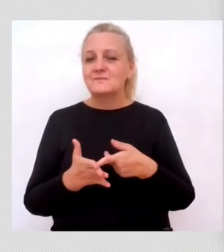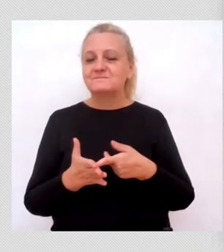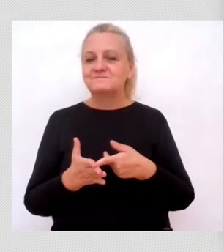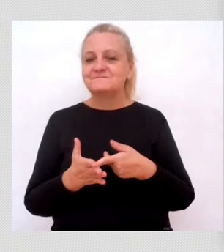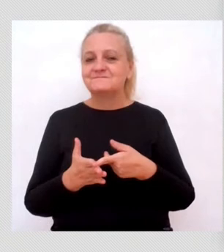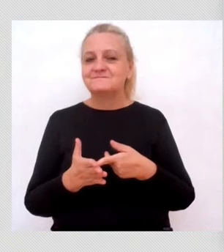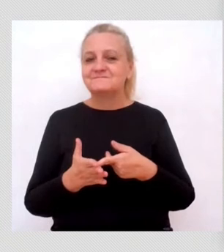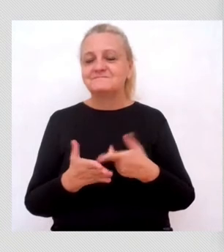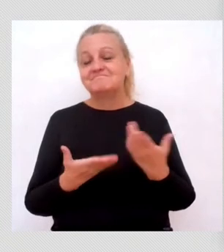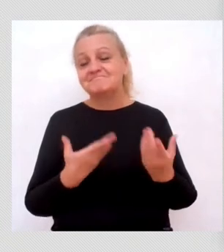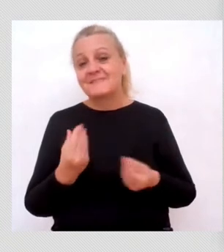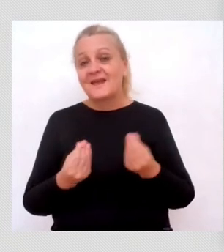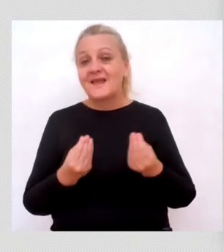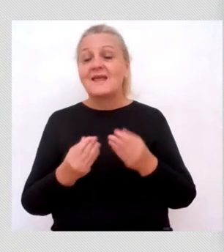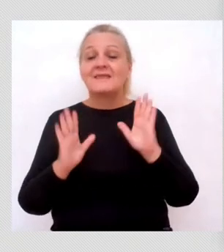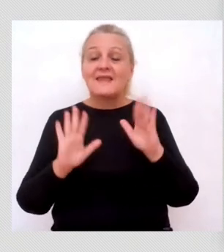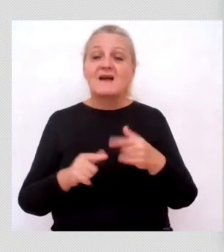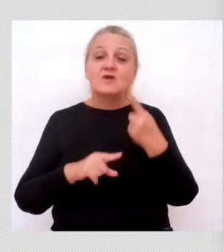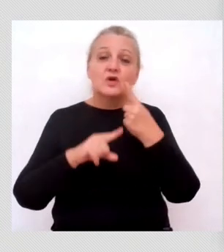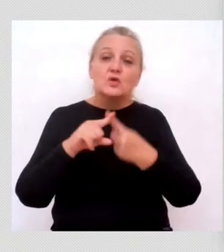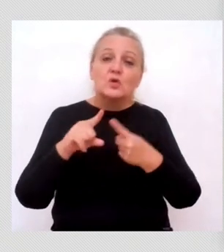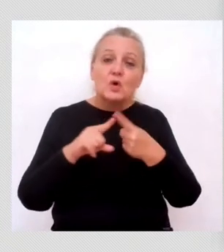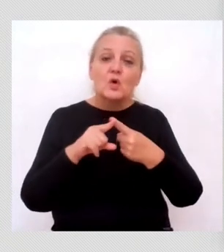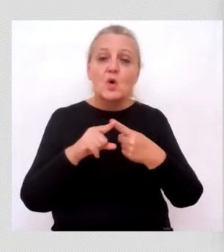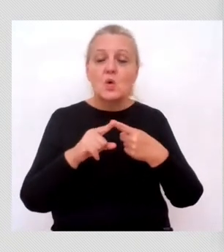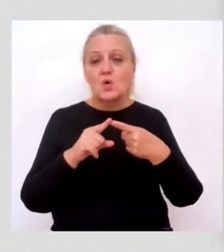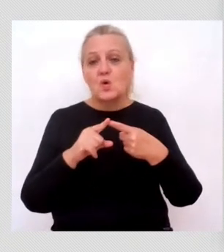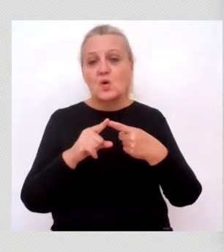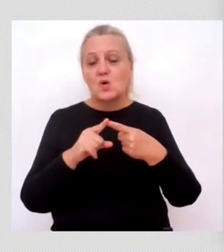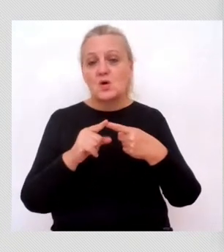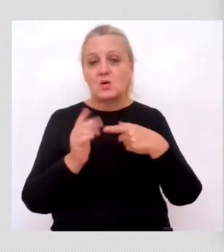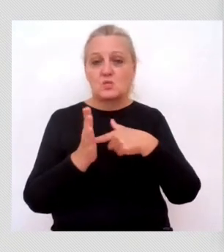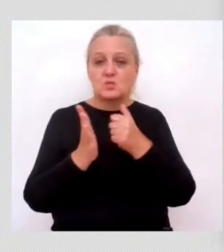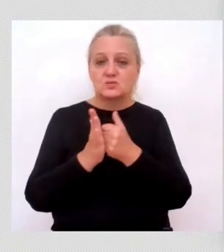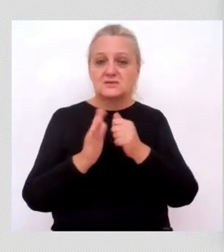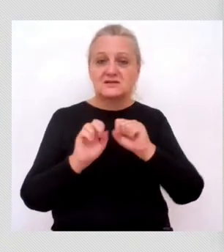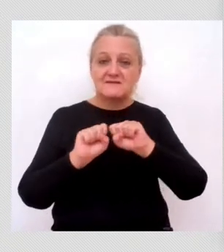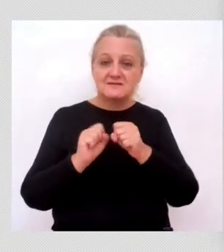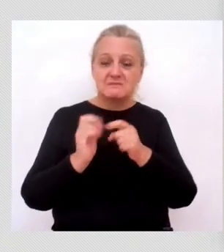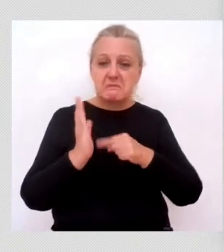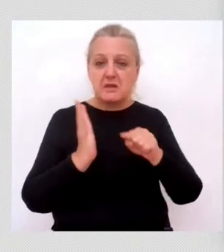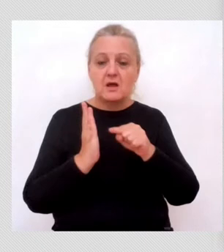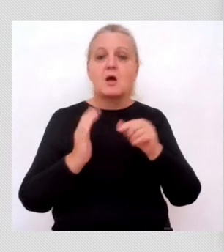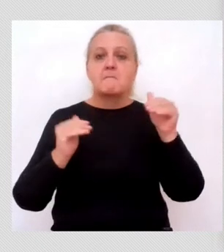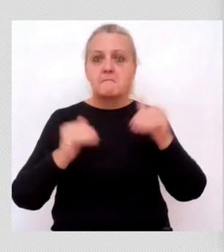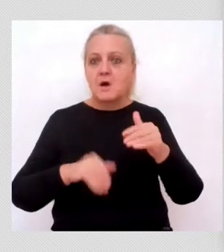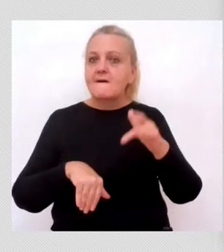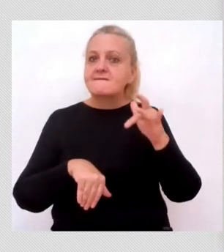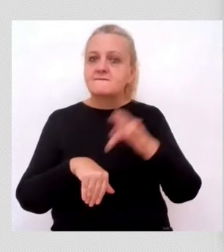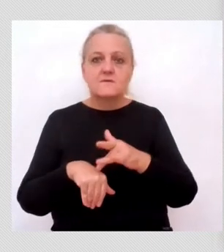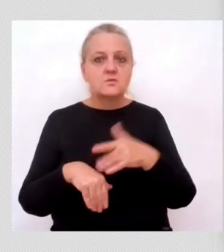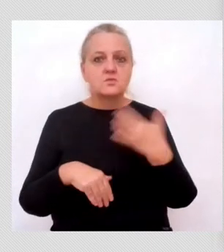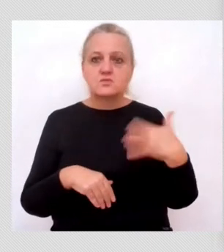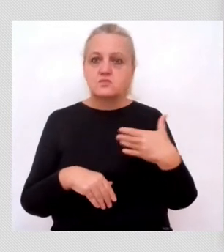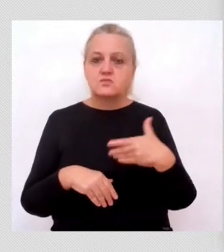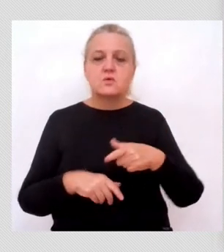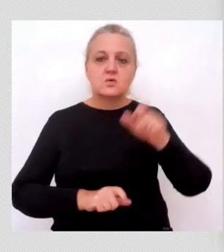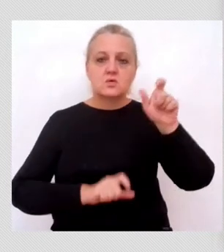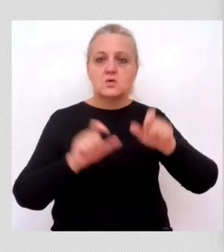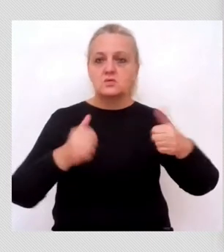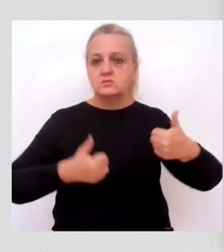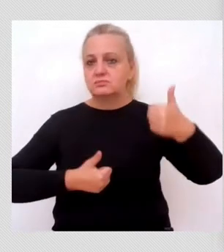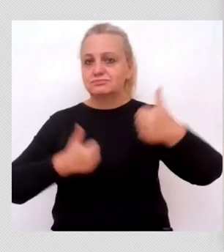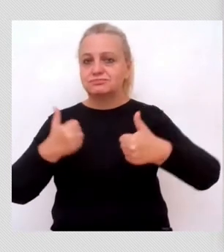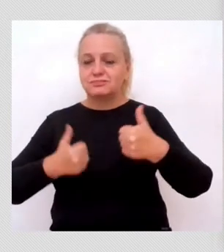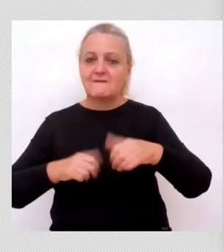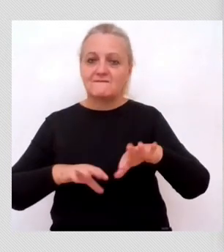jakieś no, nawet niewielkie naruszenie może powodować jednak gigantyczne skutki dla uczestników rywalizacji